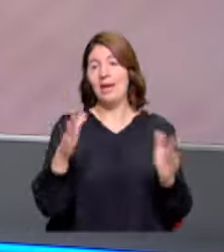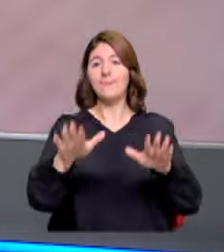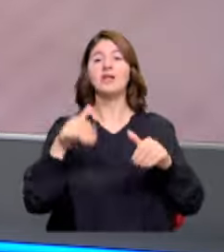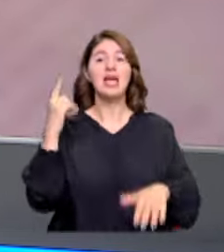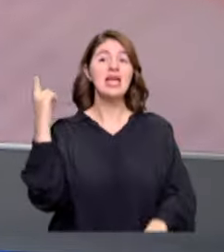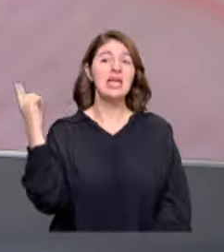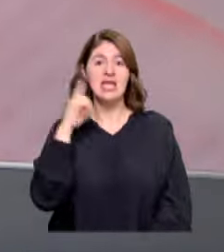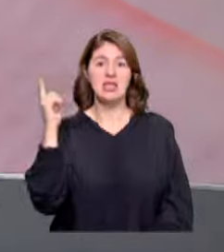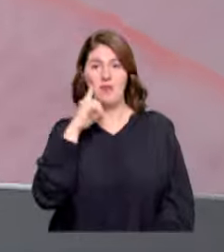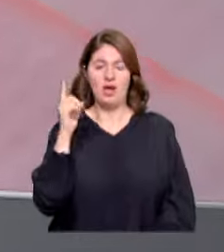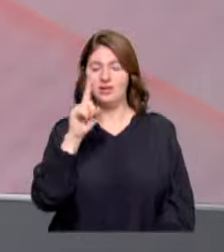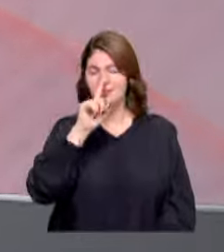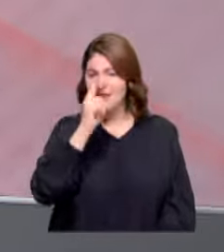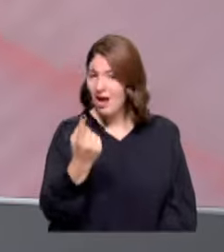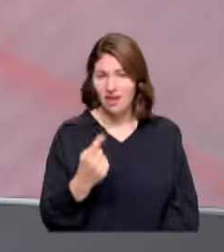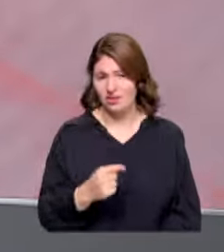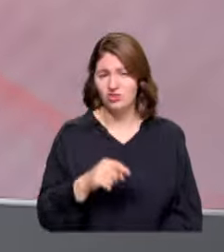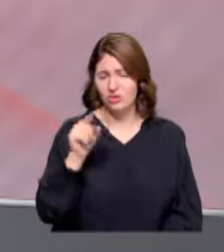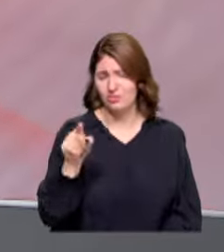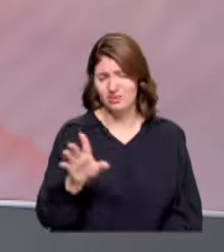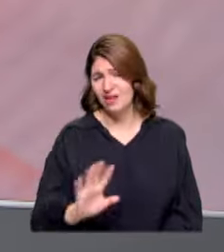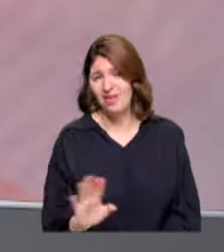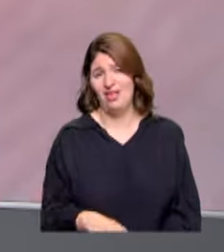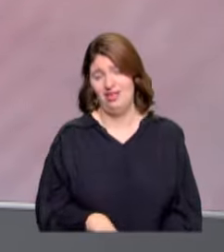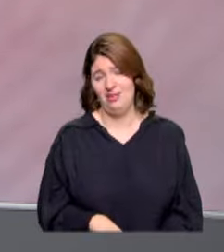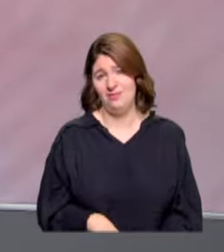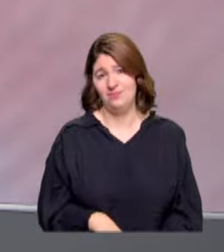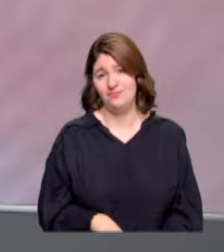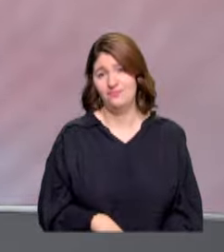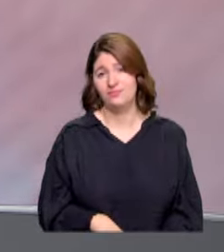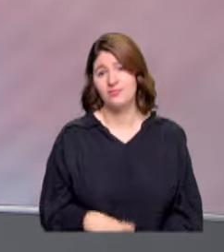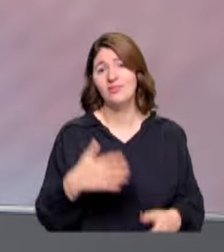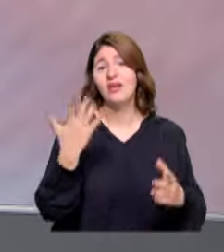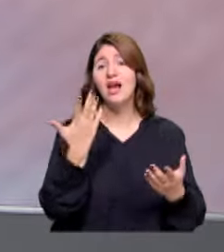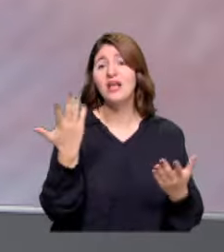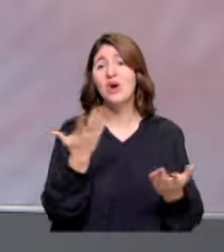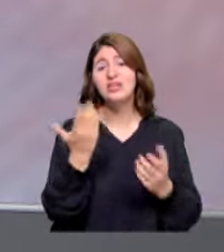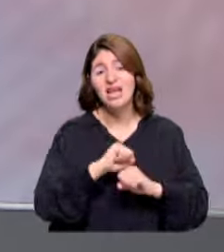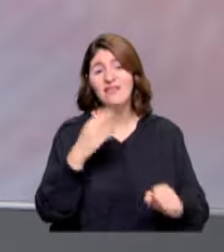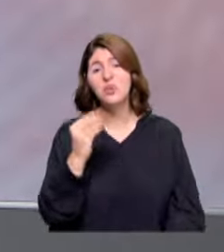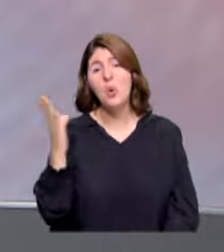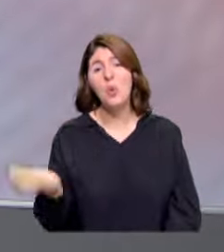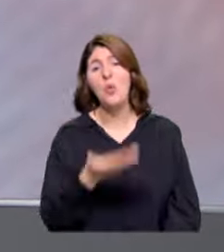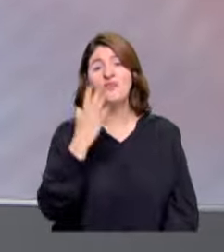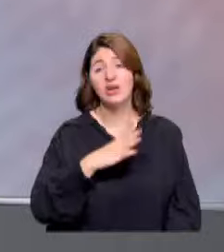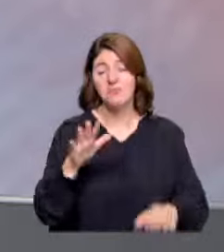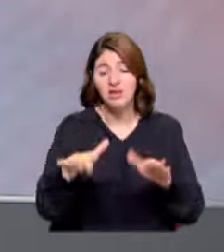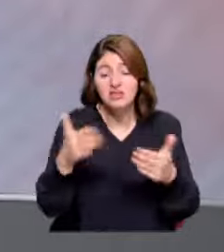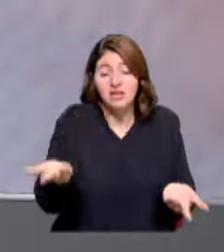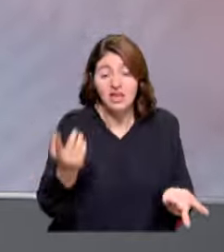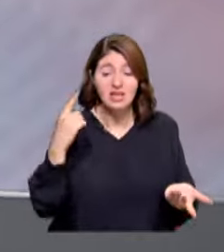meclisin itibarını sadece bunlar değil, zedeleyecek o kadar çok şey var ki. Zaten